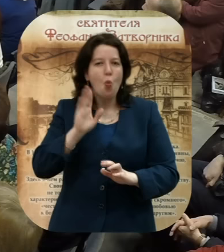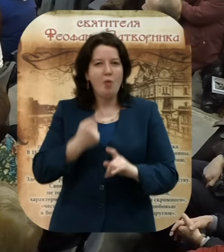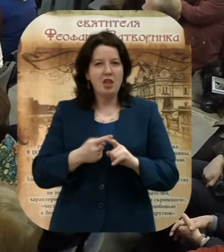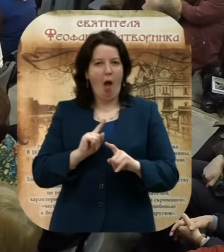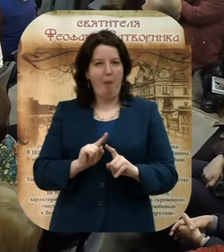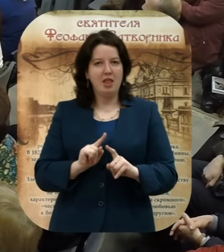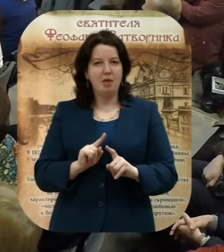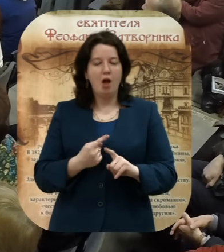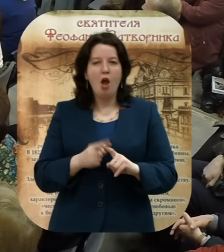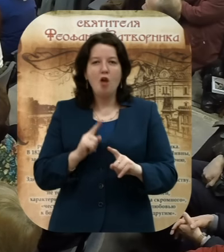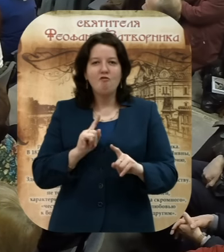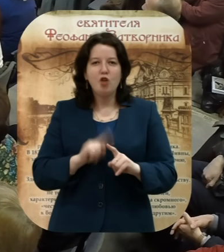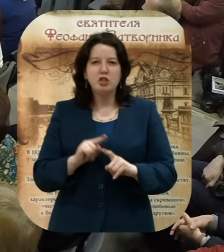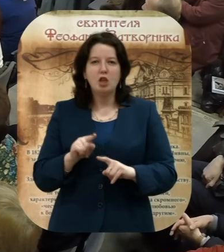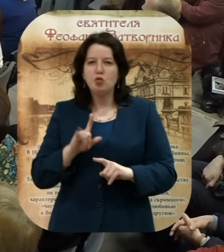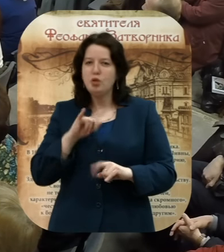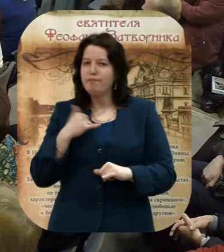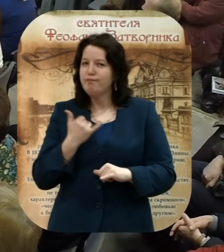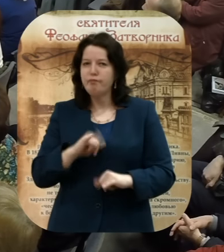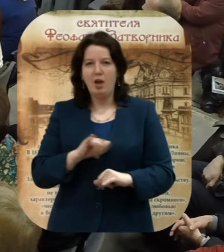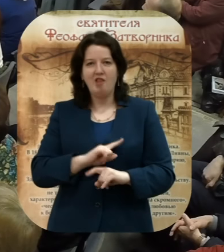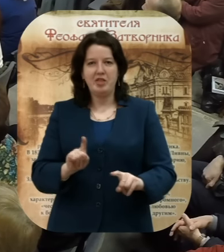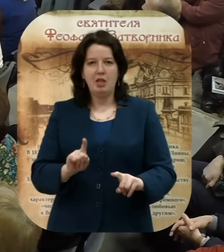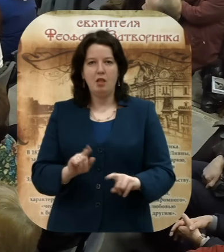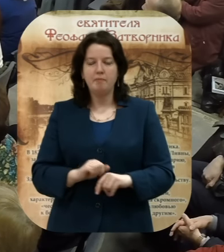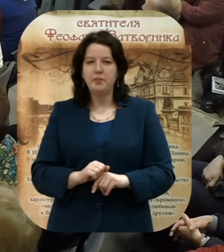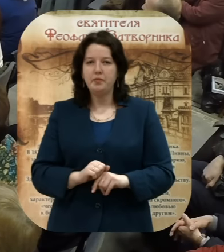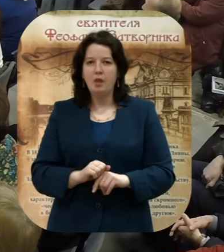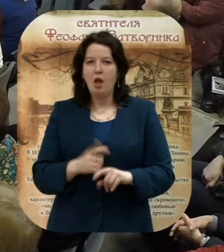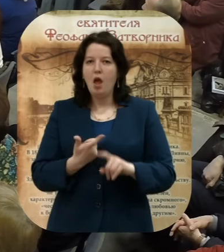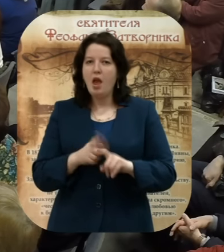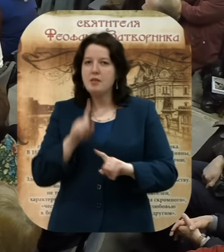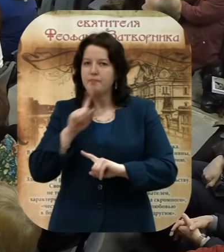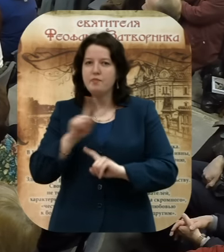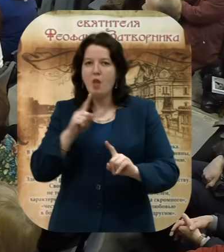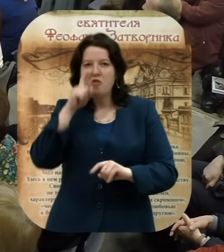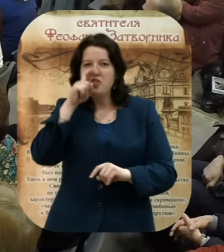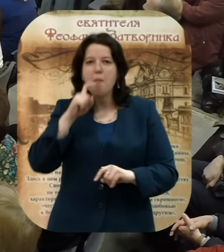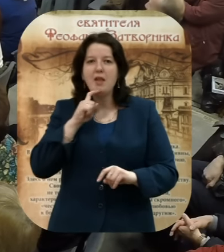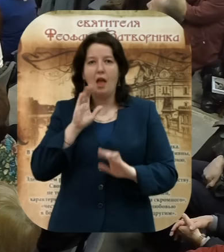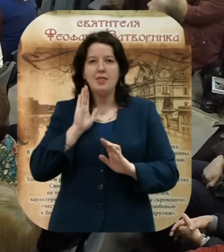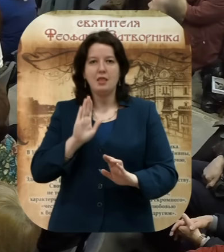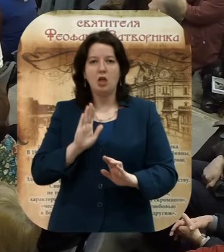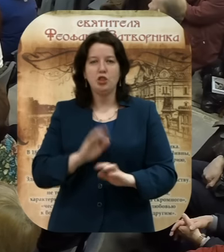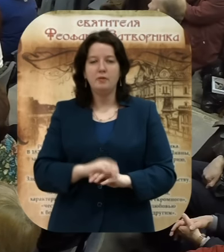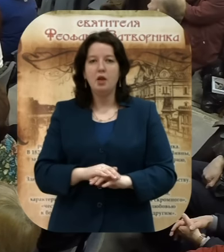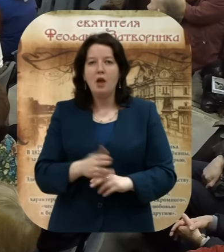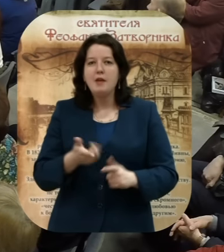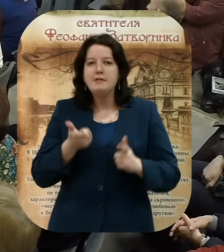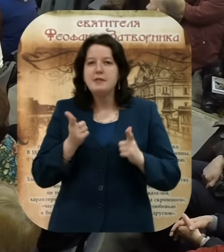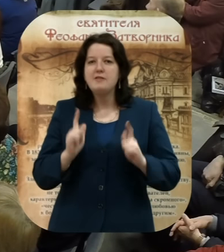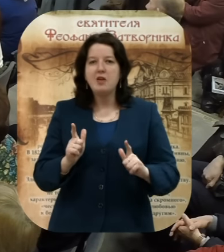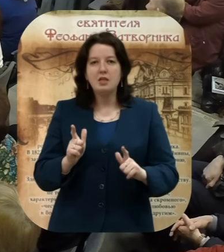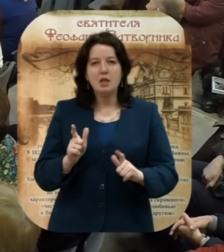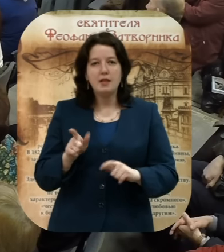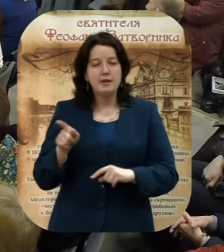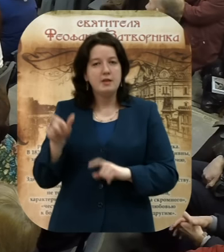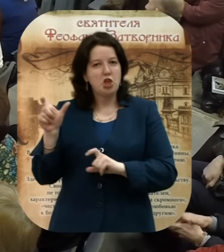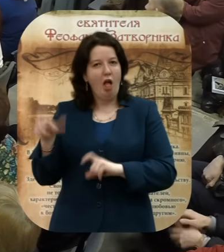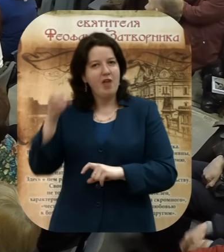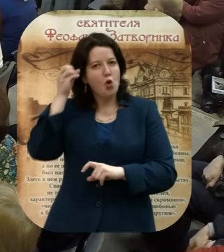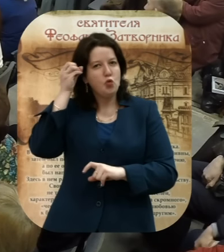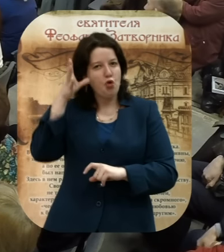этом. Вот это уже поразительно, я вам скажу. Это даже просто непонятно. действительно ученый,